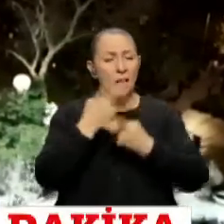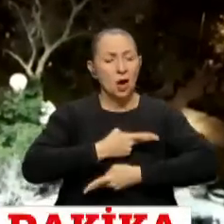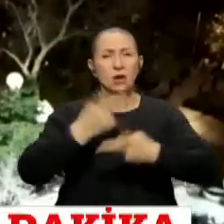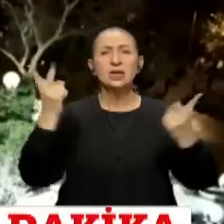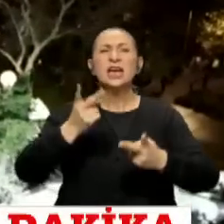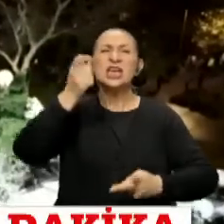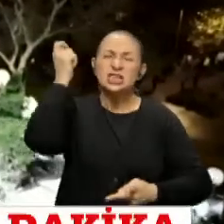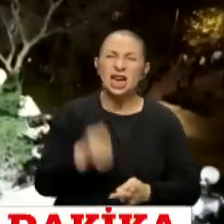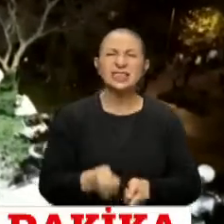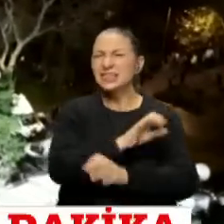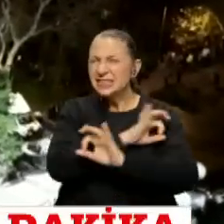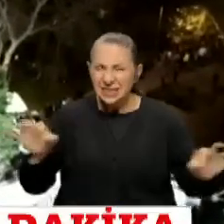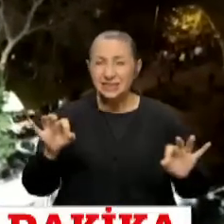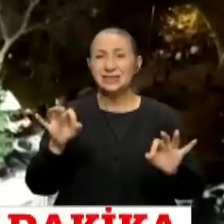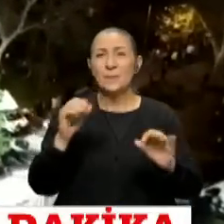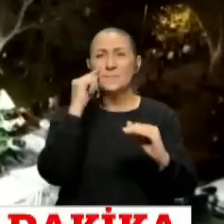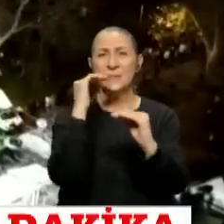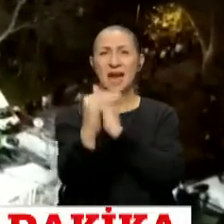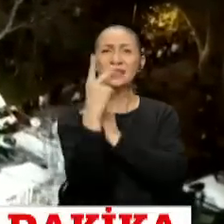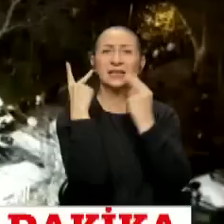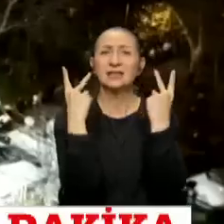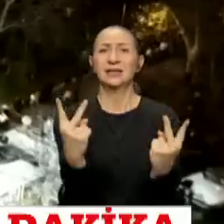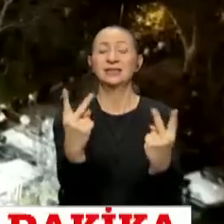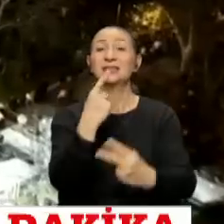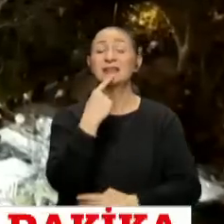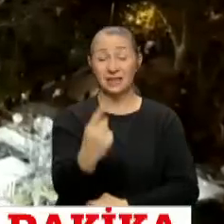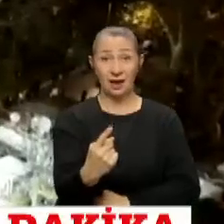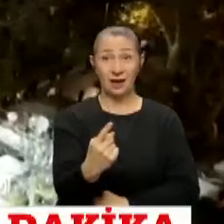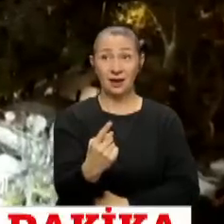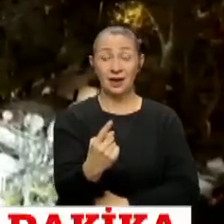egemenlik kayıtsız şartsız milletindir diye